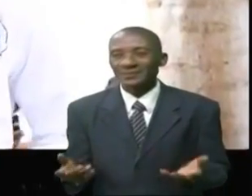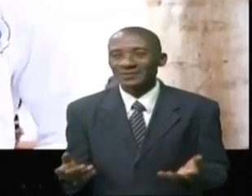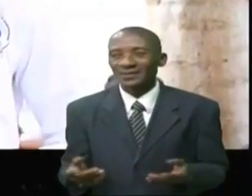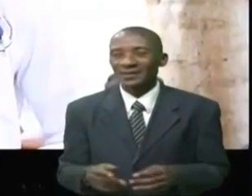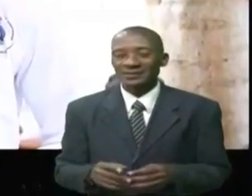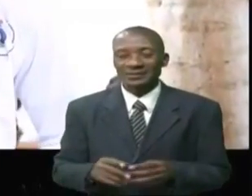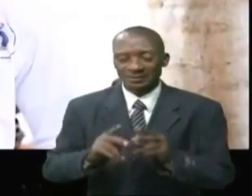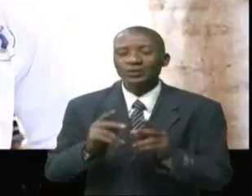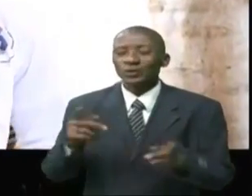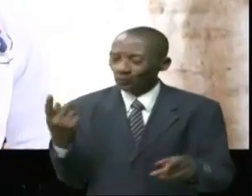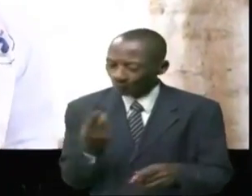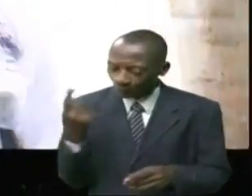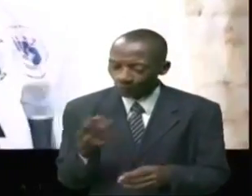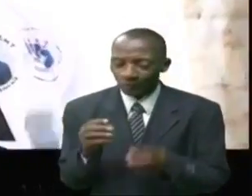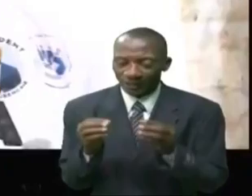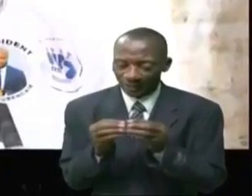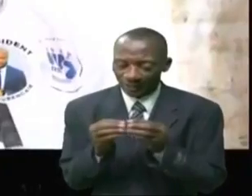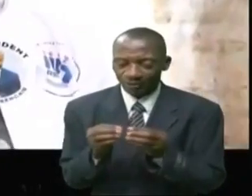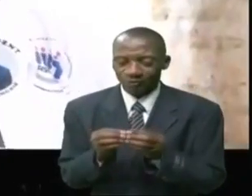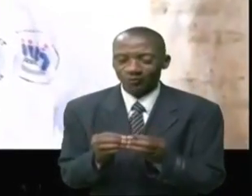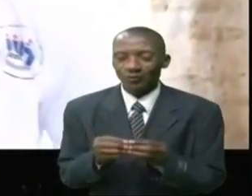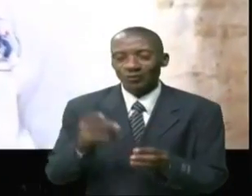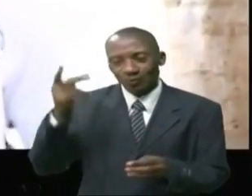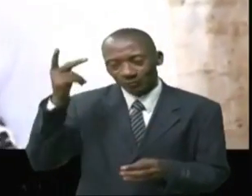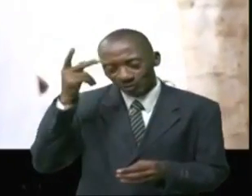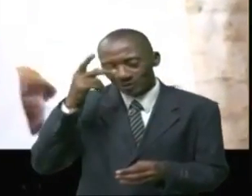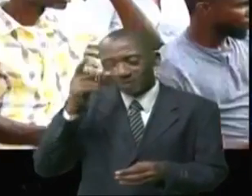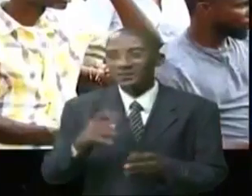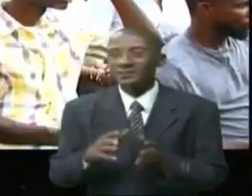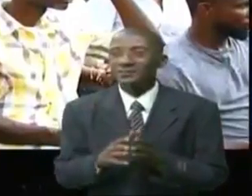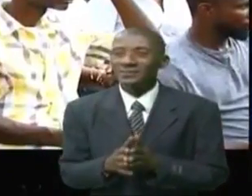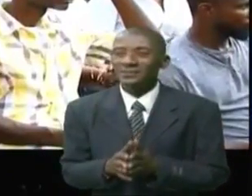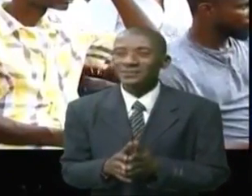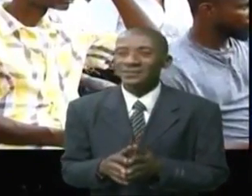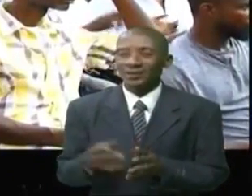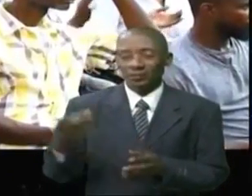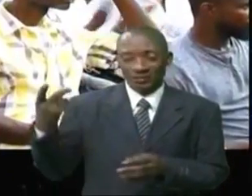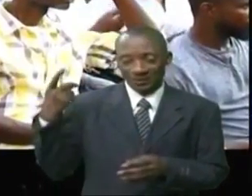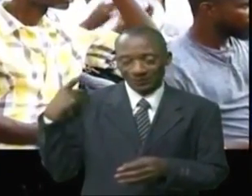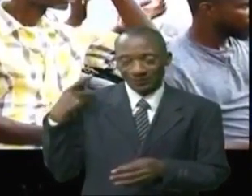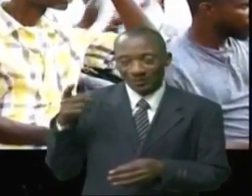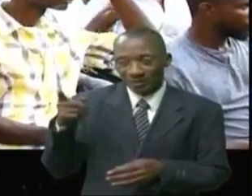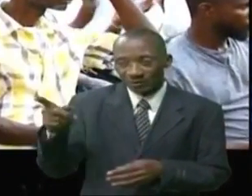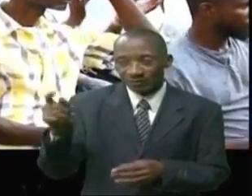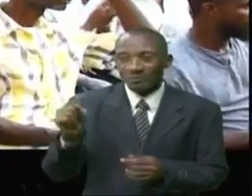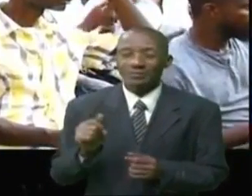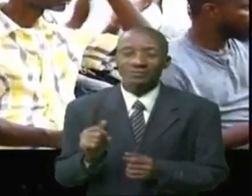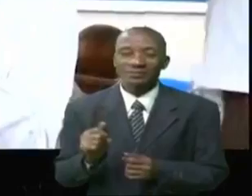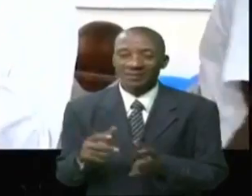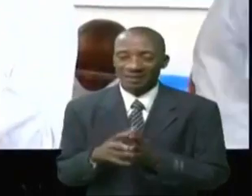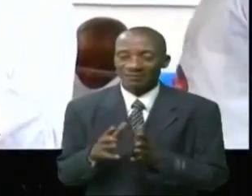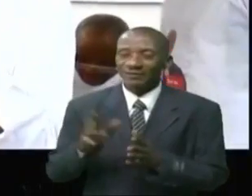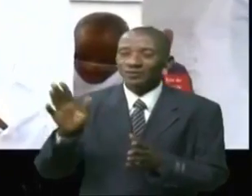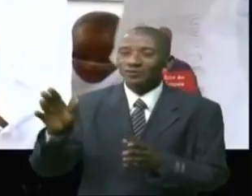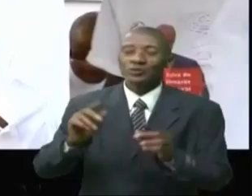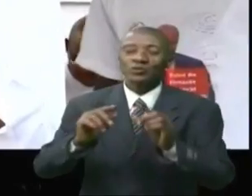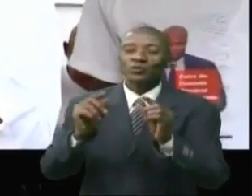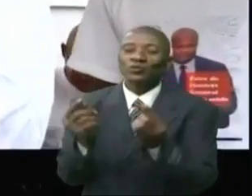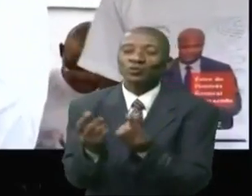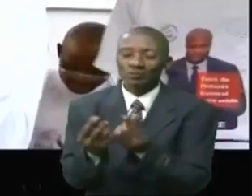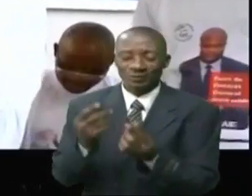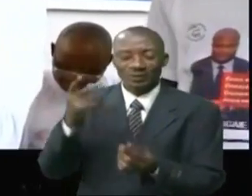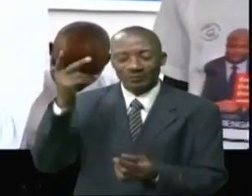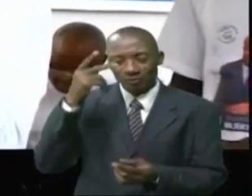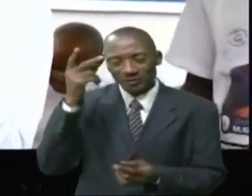cellulaire, Jean-Zomi Lambo. Cette cellule affiche déjà ses couleurs et a choisi comme porte-voix Socrate